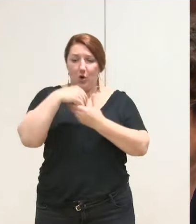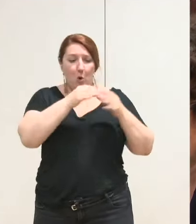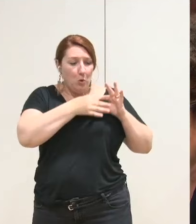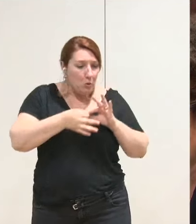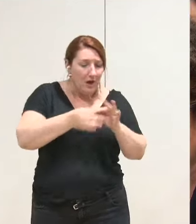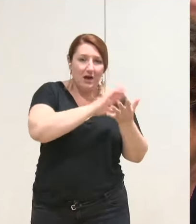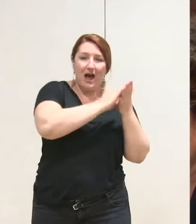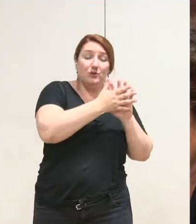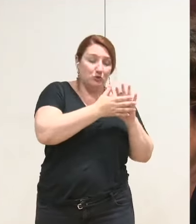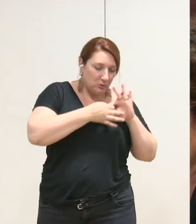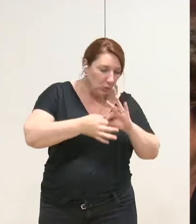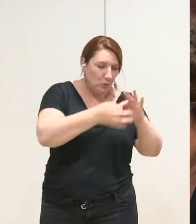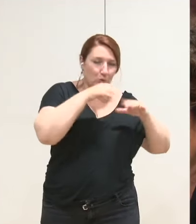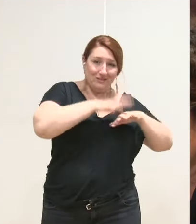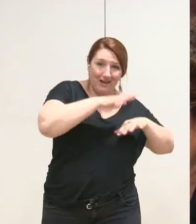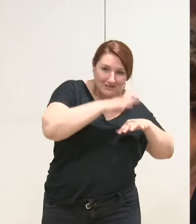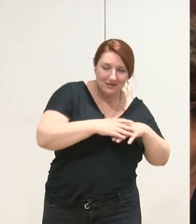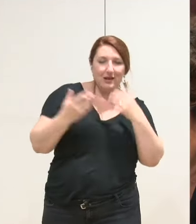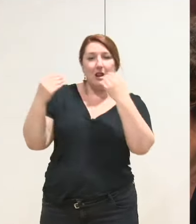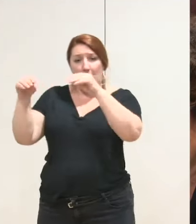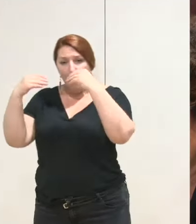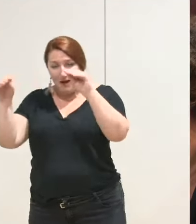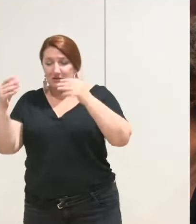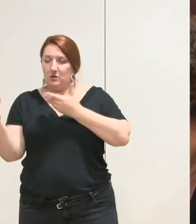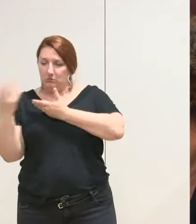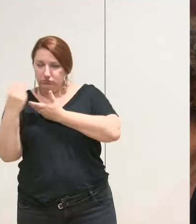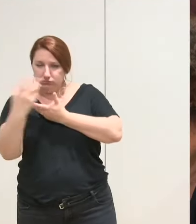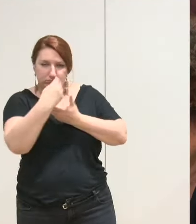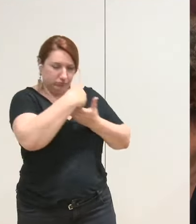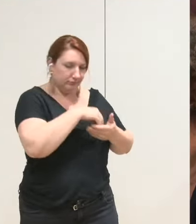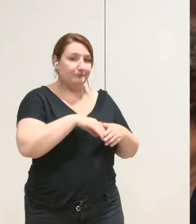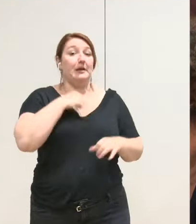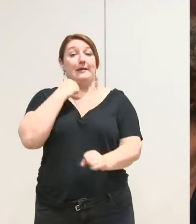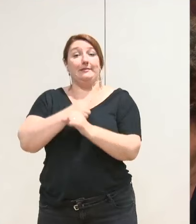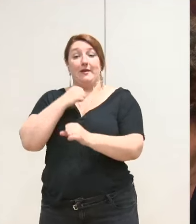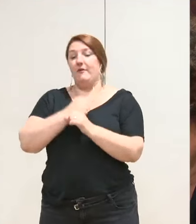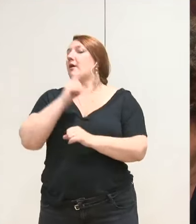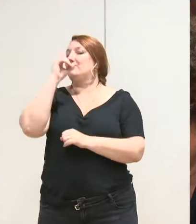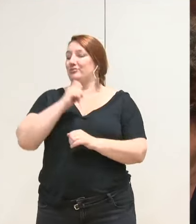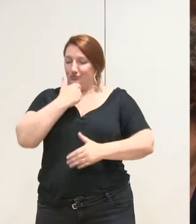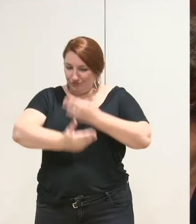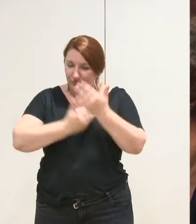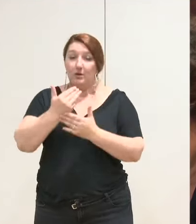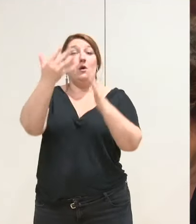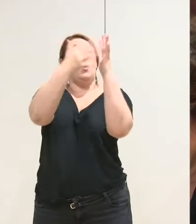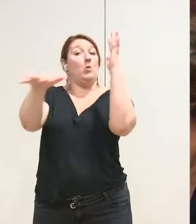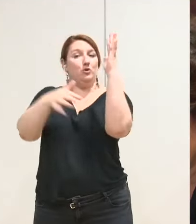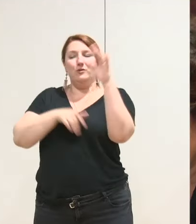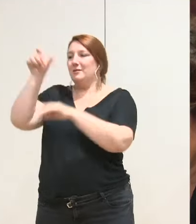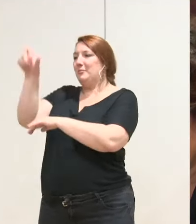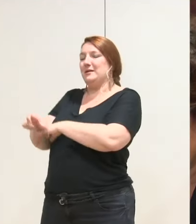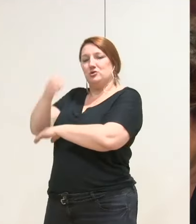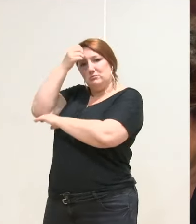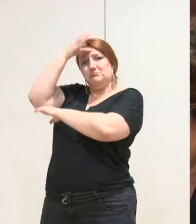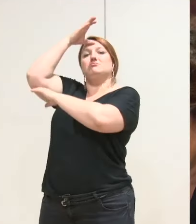commerçants par exemple et euh tout ce travail va permettre d'enclencher à l'automne avec un concepteur urbaniste et